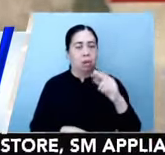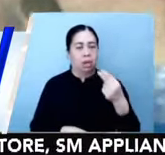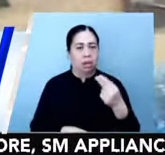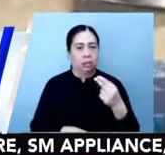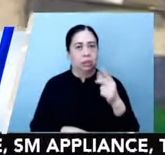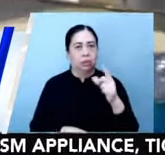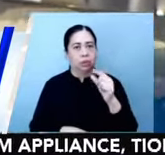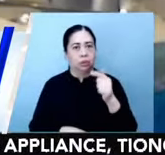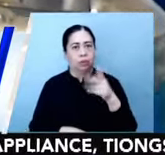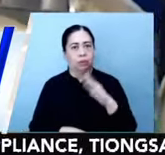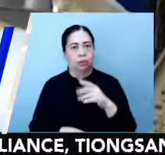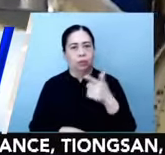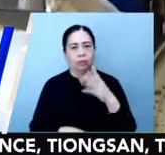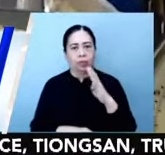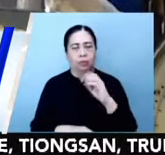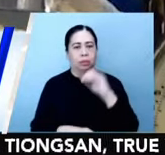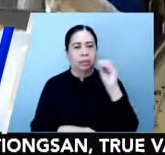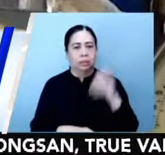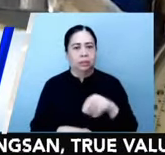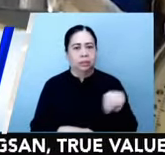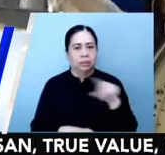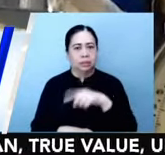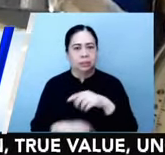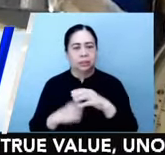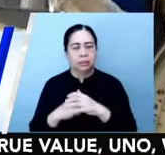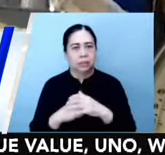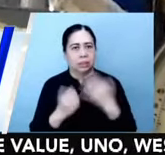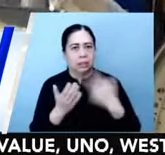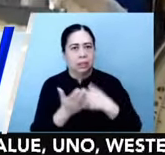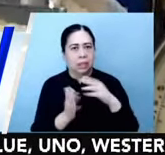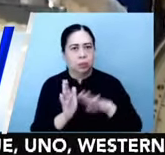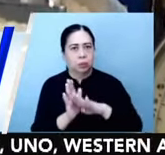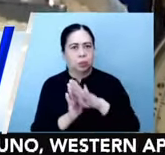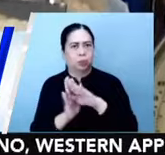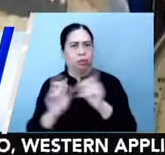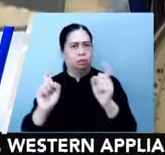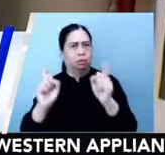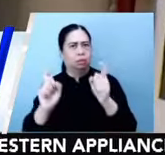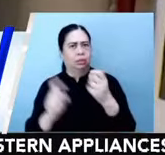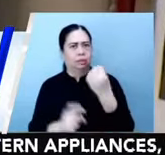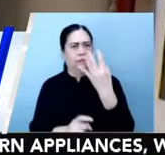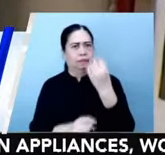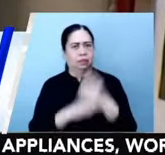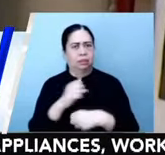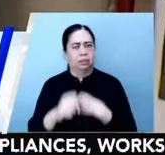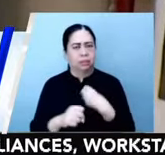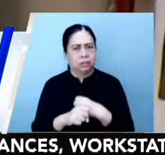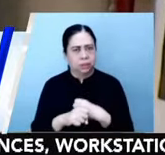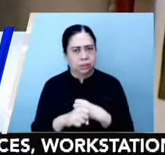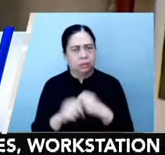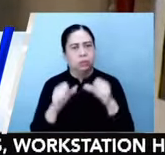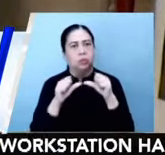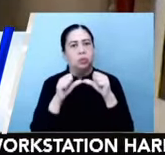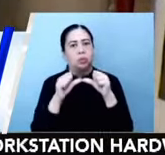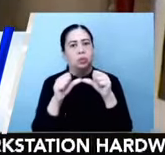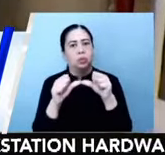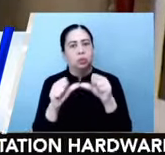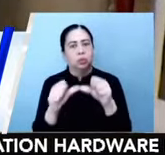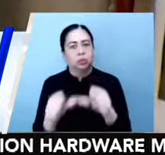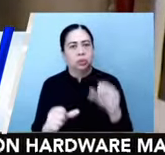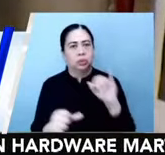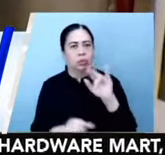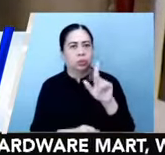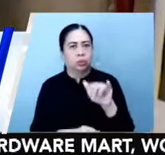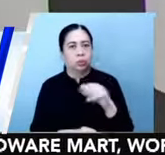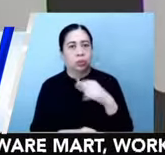ng inflation rate sa bigas. Pinakamabilis yan sa loob ng 15 taon. Magpapatuloy daw yan hanggang July ayon sa Philippine